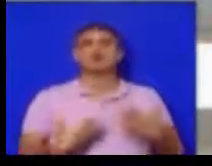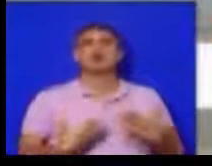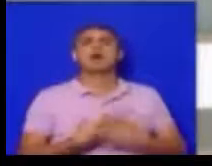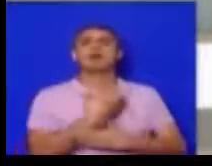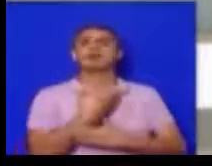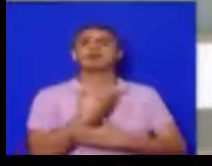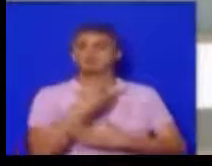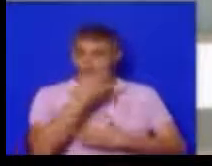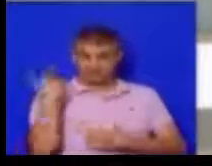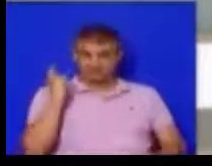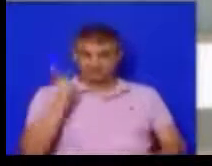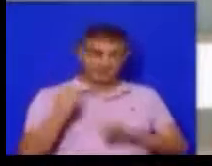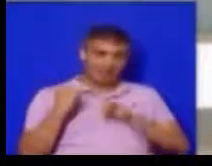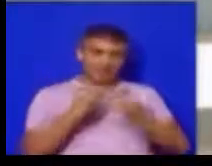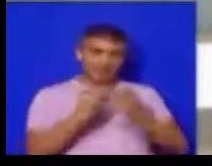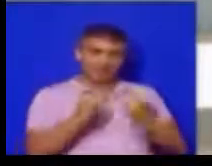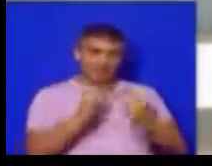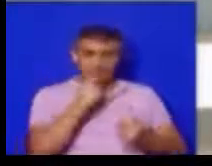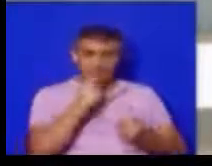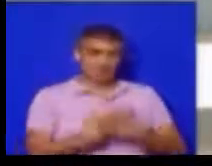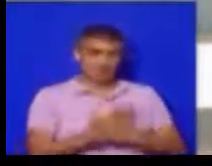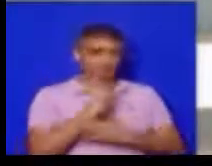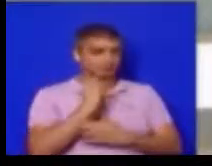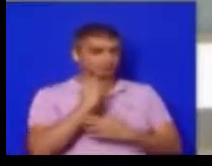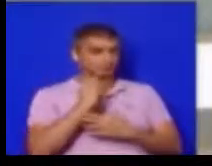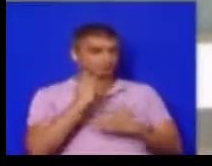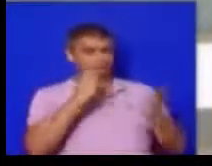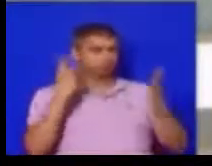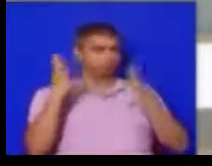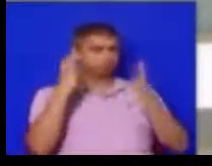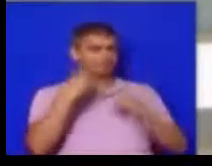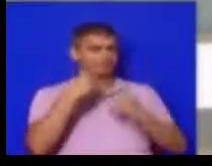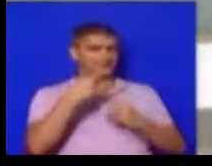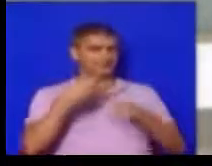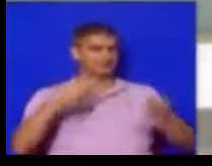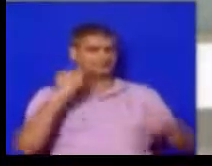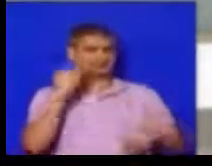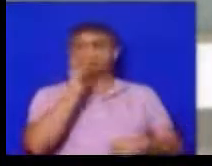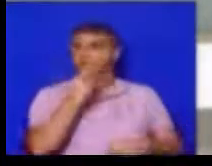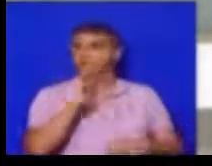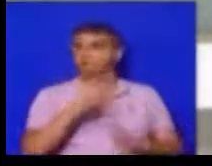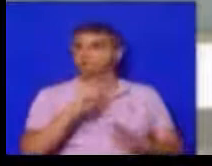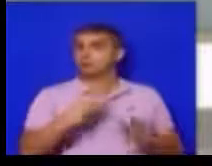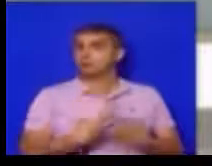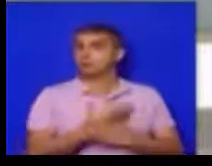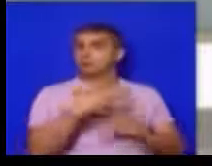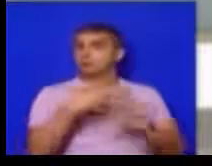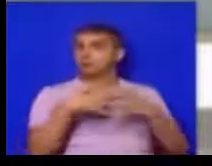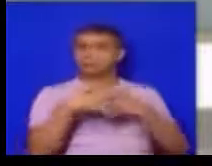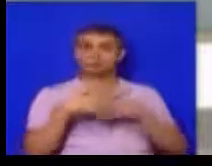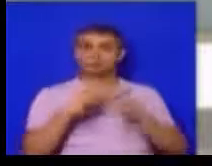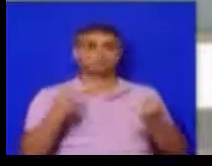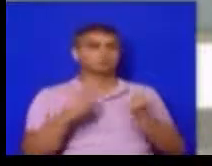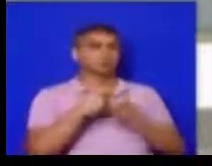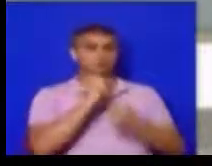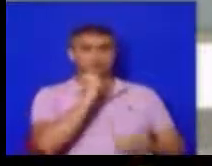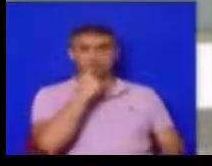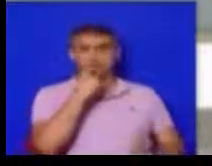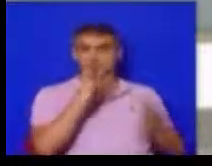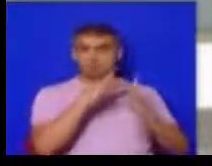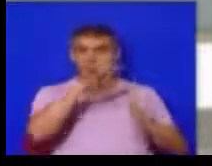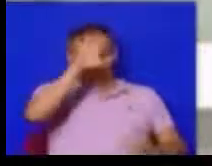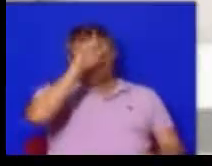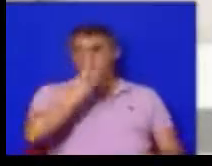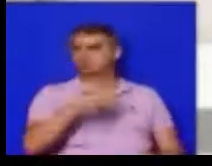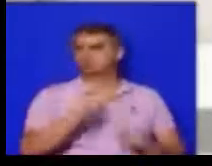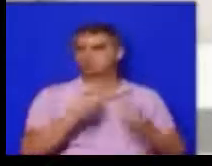הוא היה צריך להביא חומר מודיעיני חדש כדי לטלטל הנשיא האמריקאי. לישראל יש מה לחדש לארצות הברית בכל מה שקשור למודיעין מול איראן? יש פה